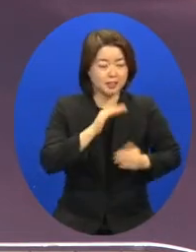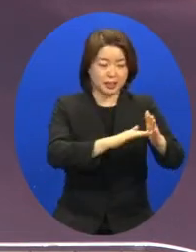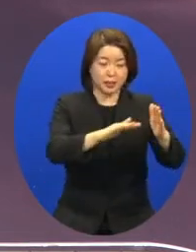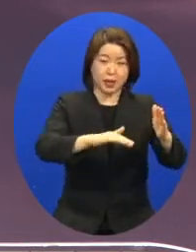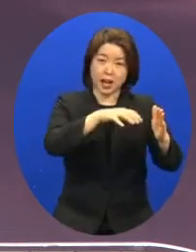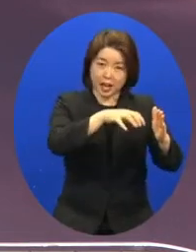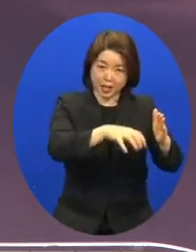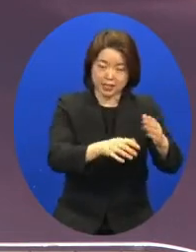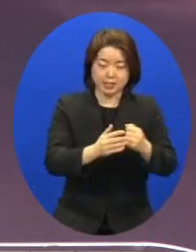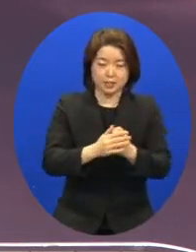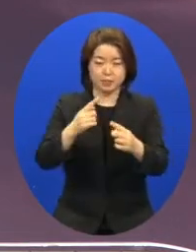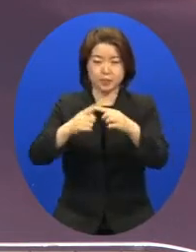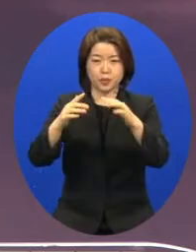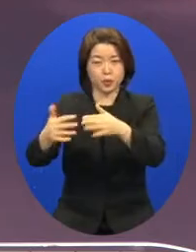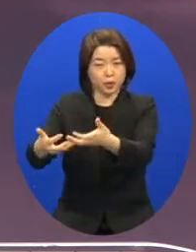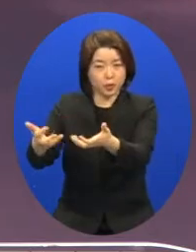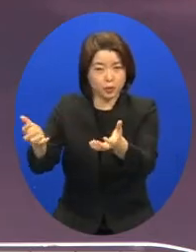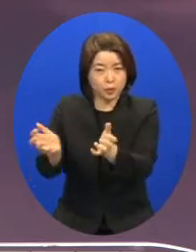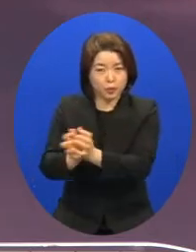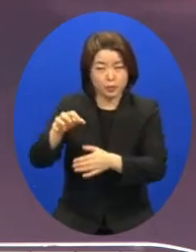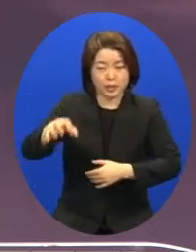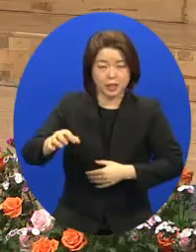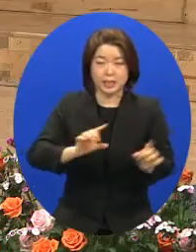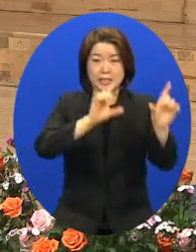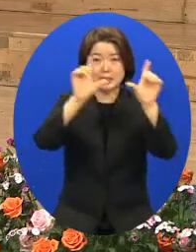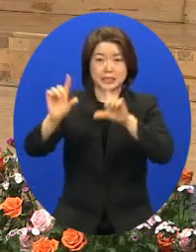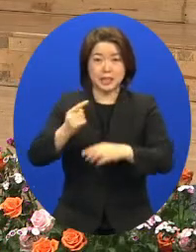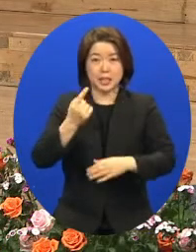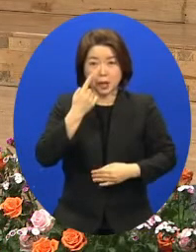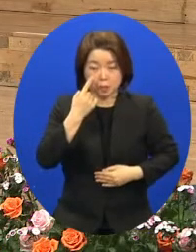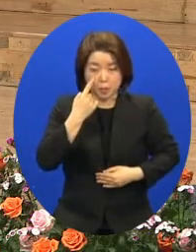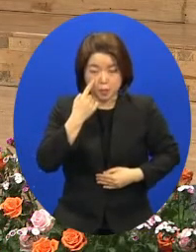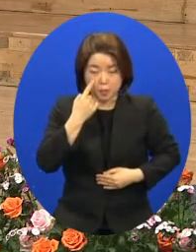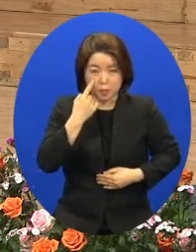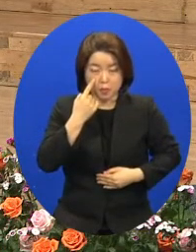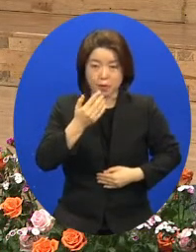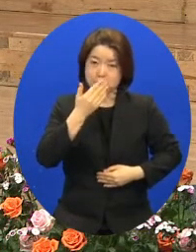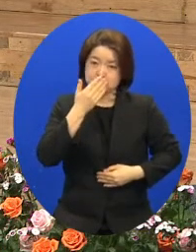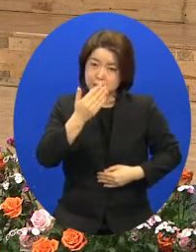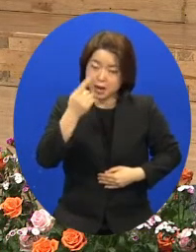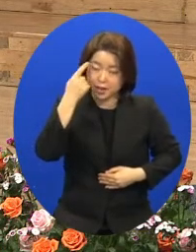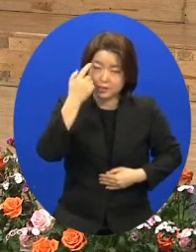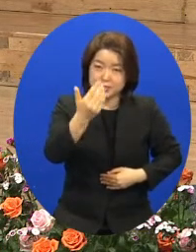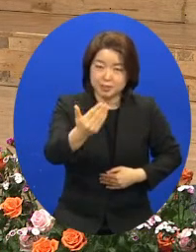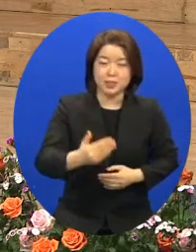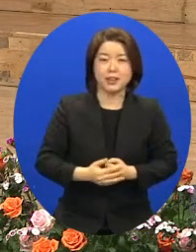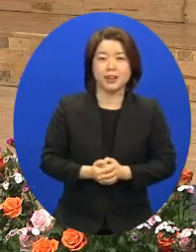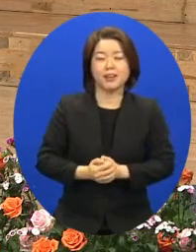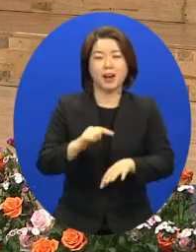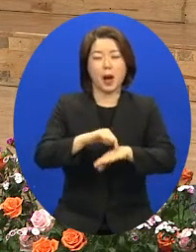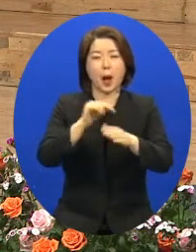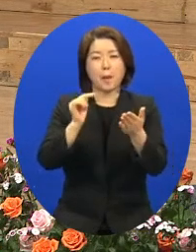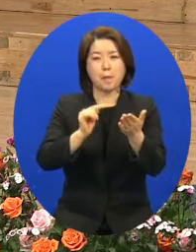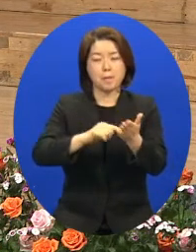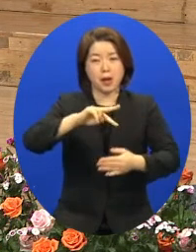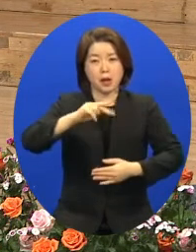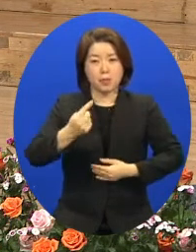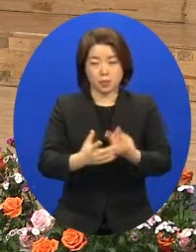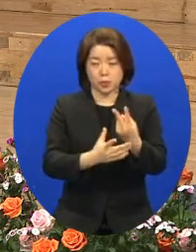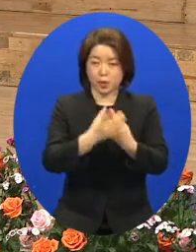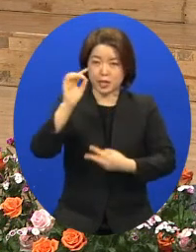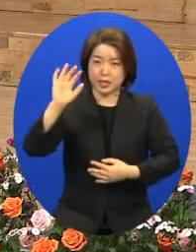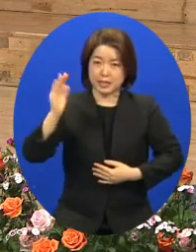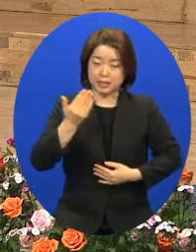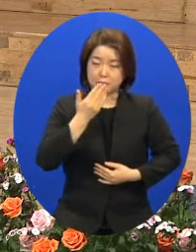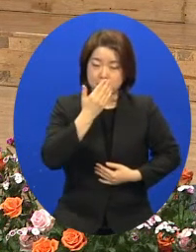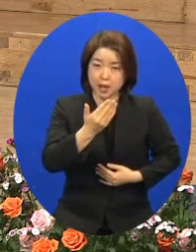가정에서나 교회 공동체 안에서 살아보시고 그렇게 사라졌습니까? 마음까지도 하나